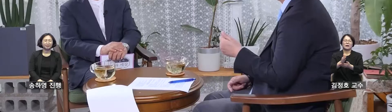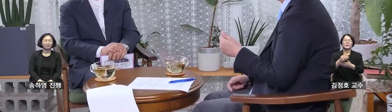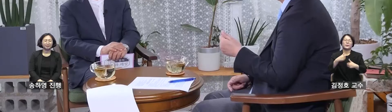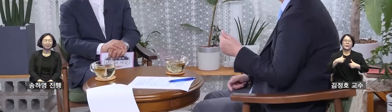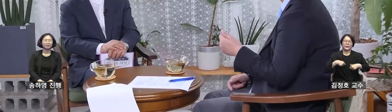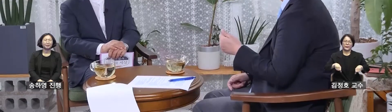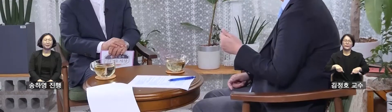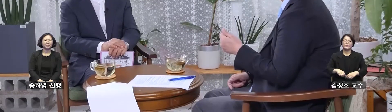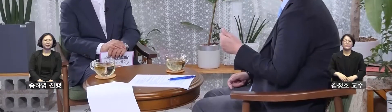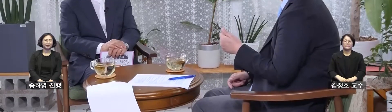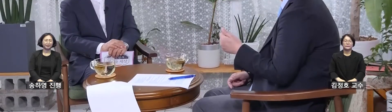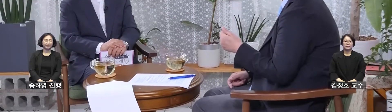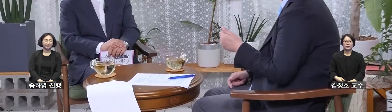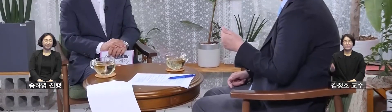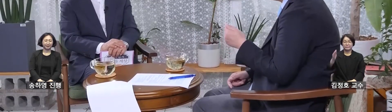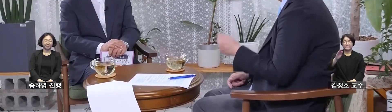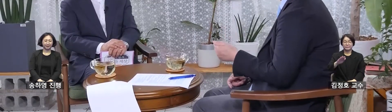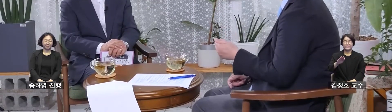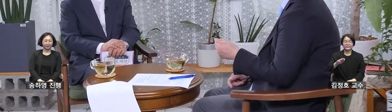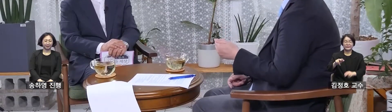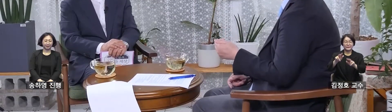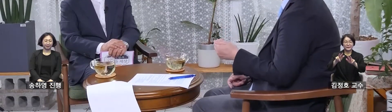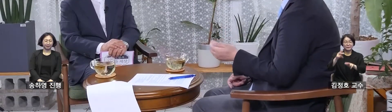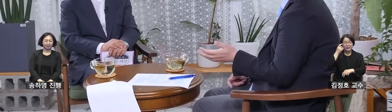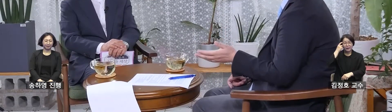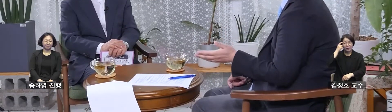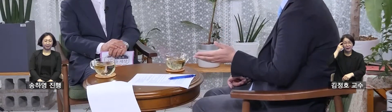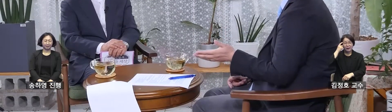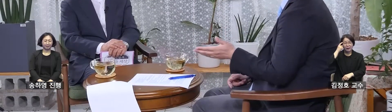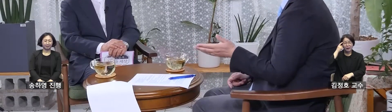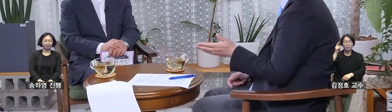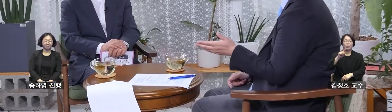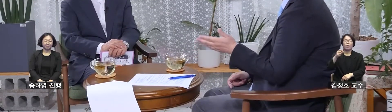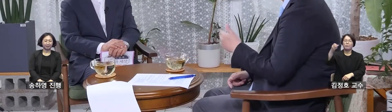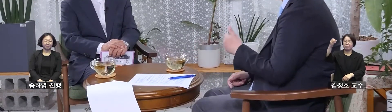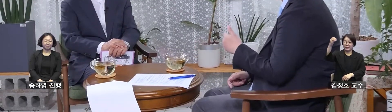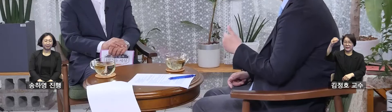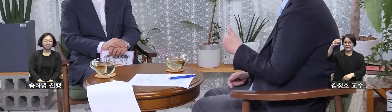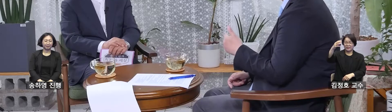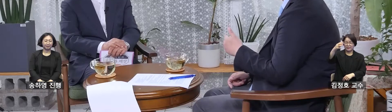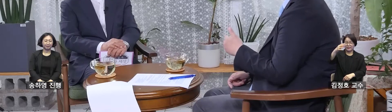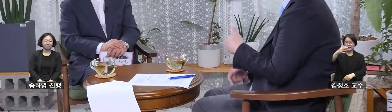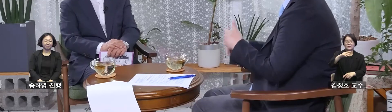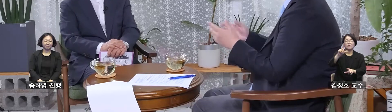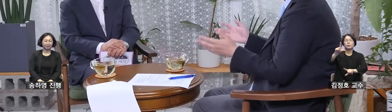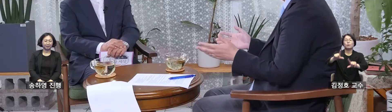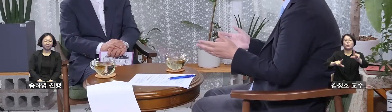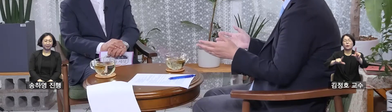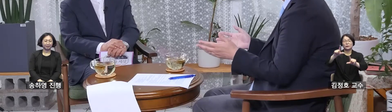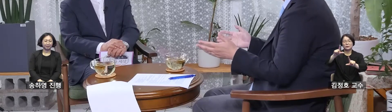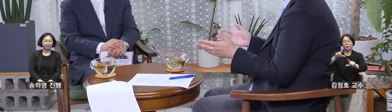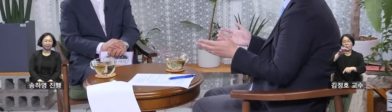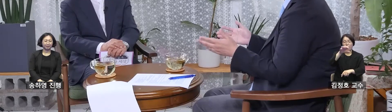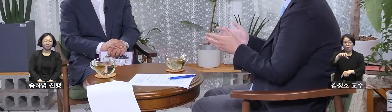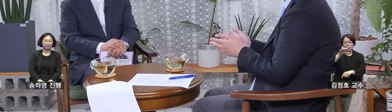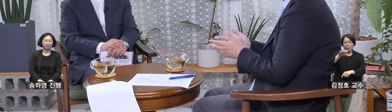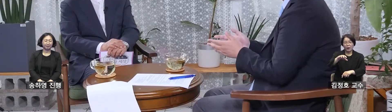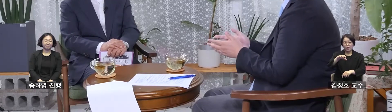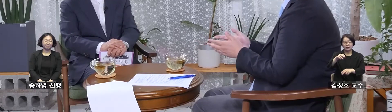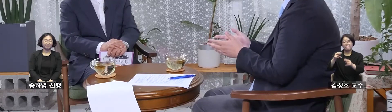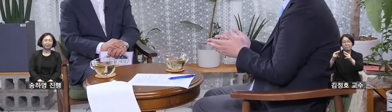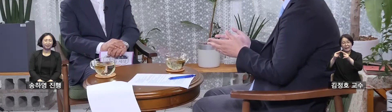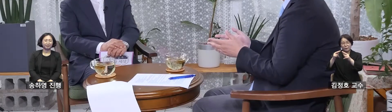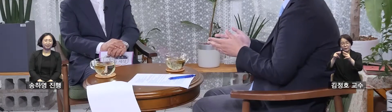접게 됐는데 그렇지만 제가 지금 생각해봐도 빛이 흘러가는 그런 모습 공간이든